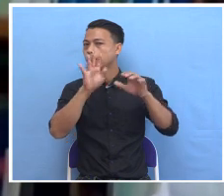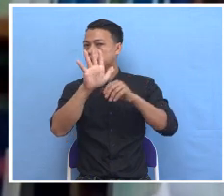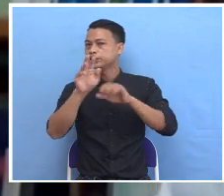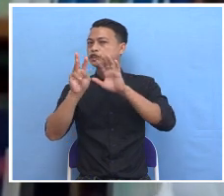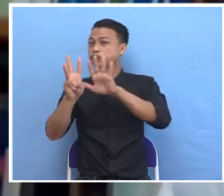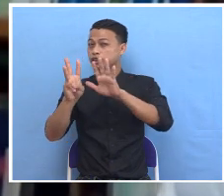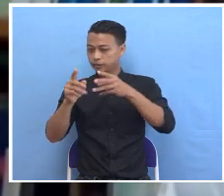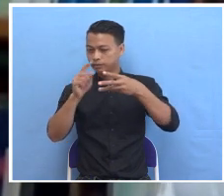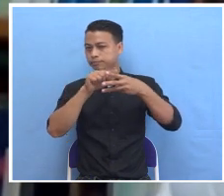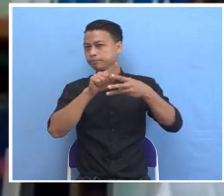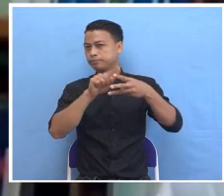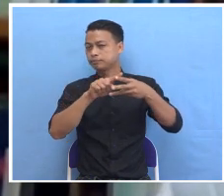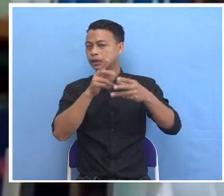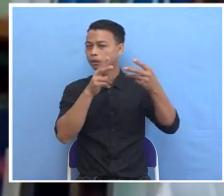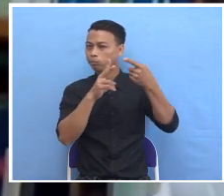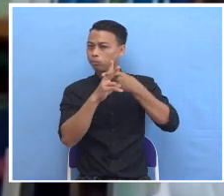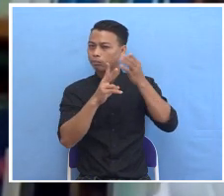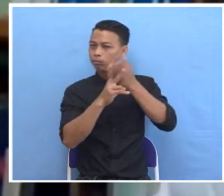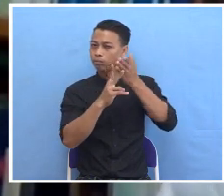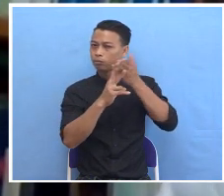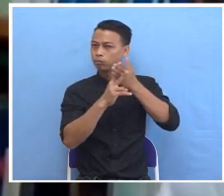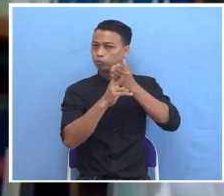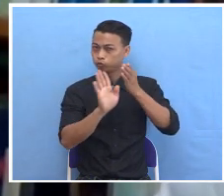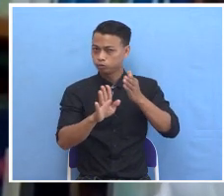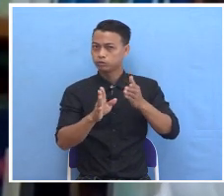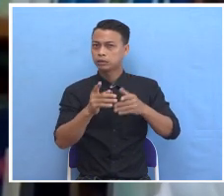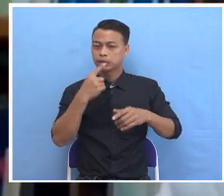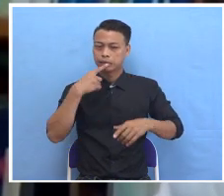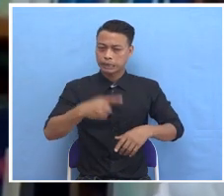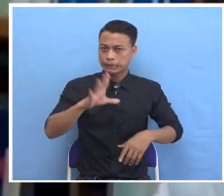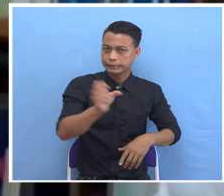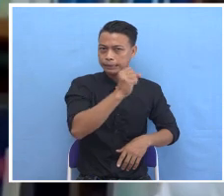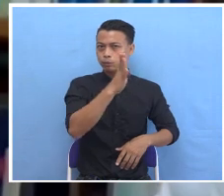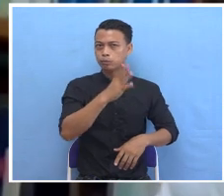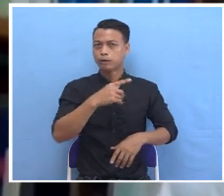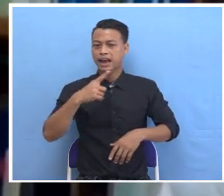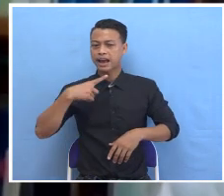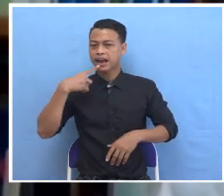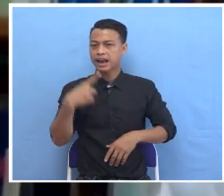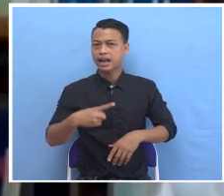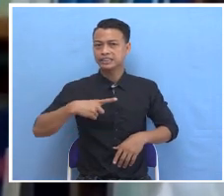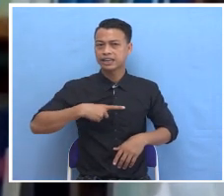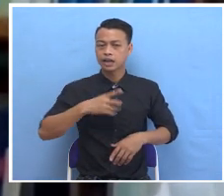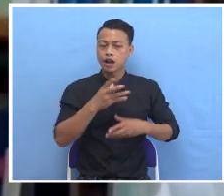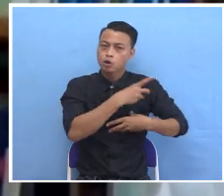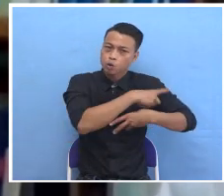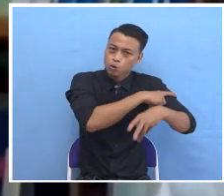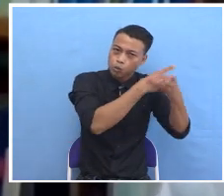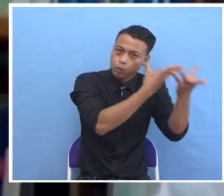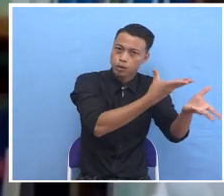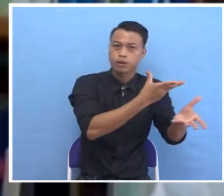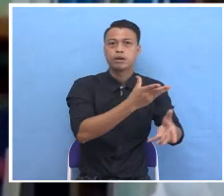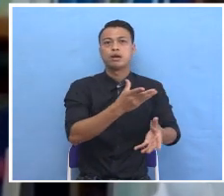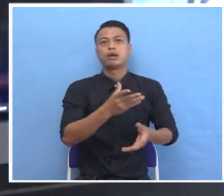။အဲ့ဒီတုန်းကအေးဆောင်အစိုးရနဲ့နောက်ပိုင်းတပ်ပတော်အစိုးရအစစ်စစ်ပြောကြတာတော့ဒါအာဏာသိမ်းတာမဟုတ်ဘူးအာဏာလွယ်ပြောင်းတာ။အဲ့ဒီ